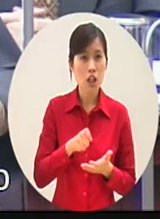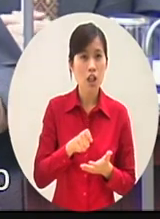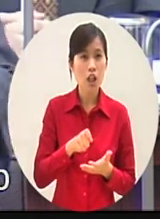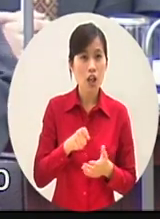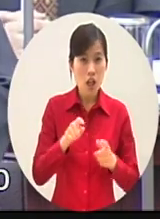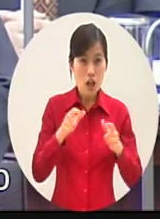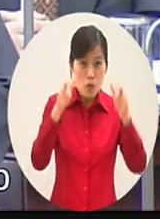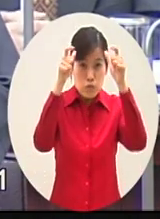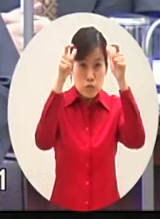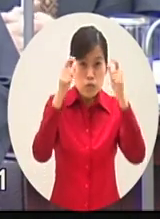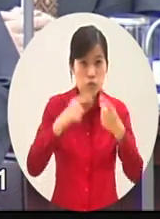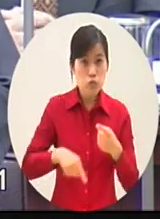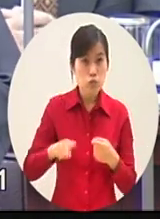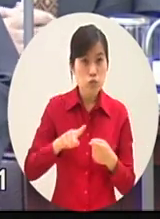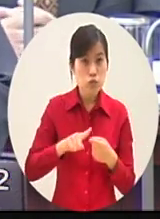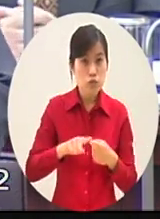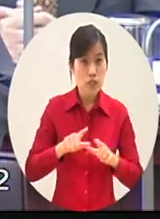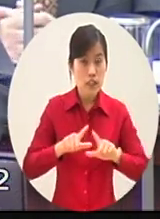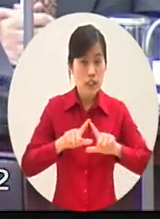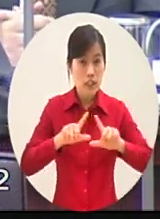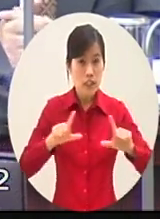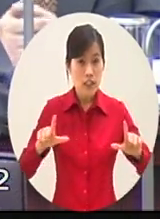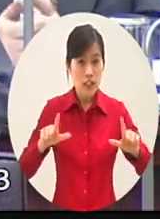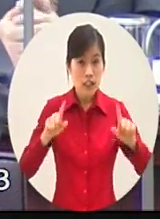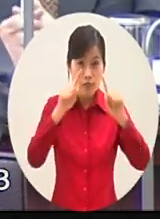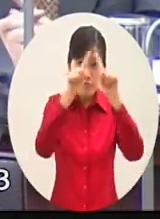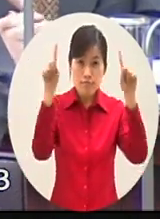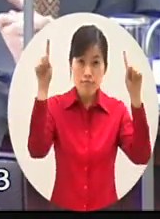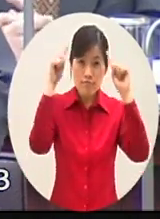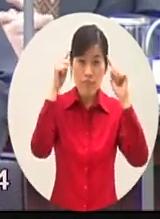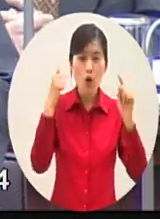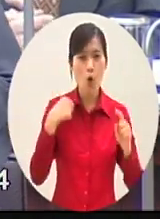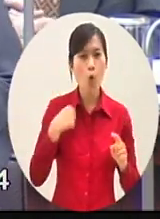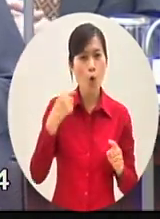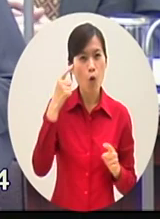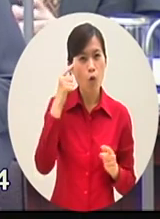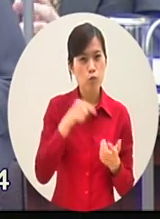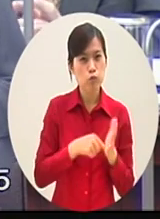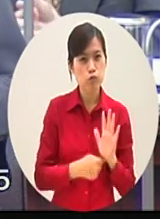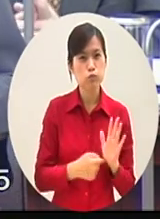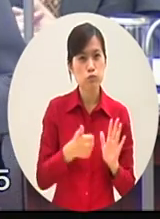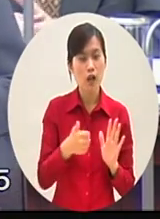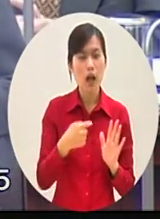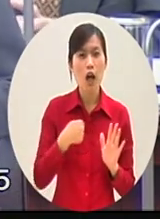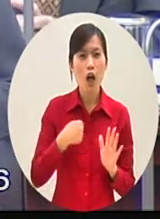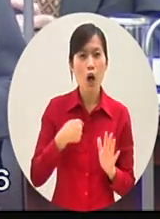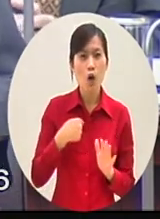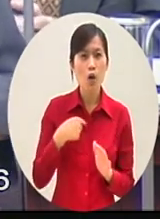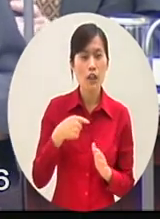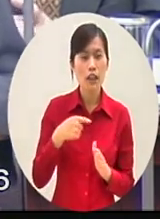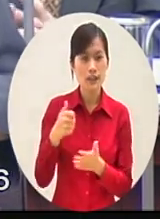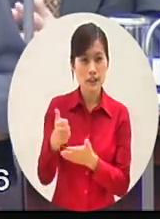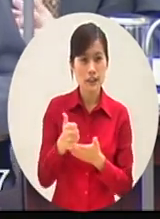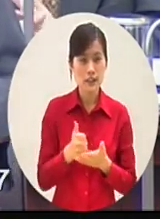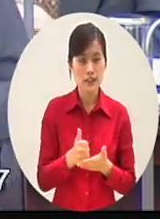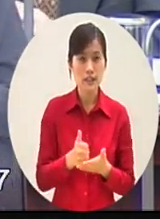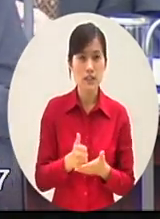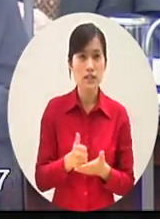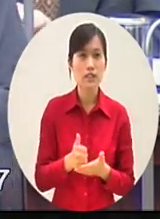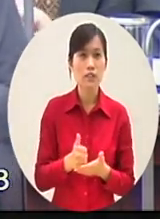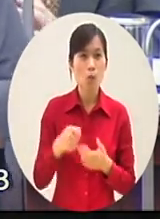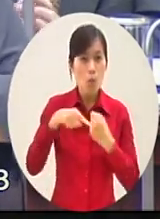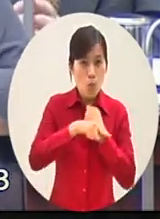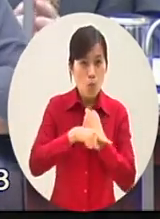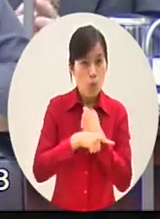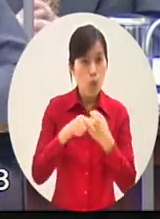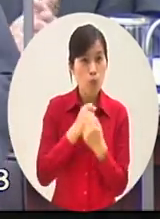们表现非常好，那我也希望我们研考会就请在我们的高音大针对